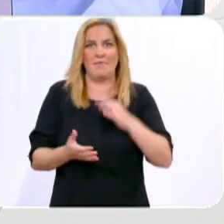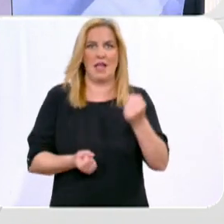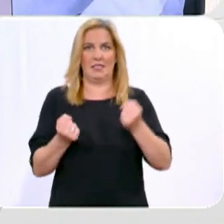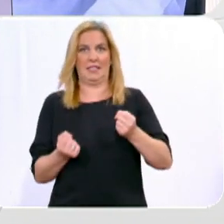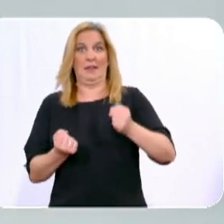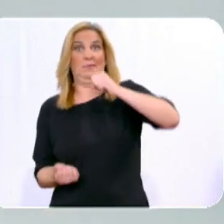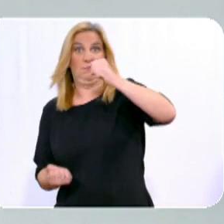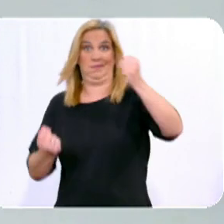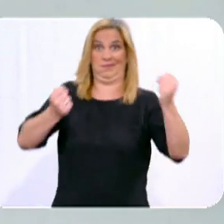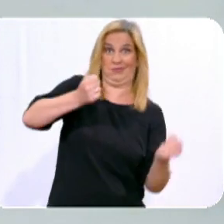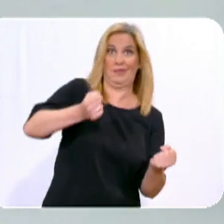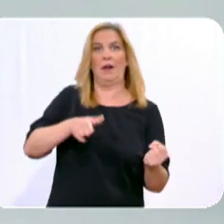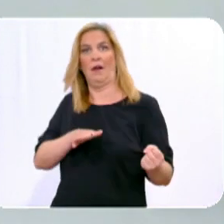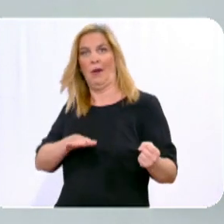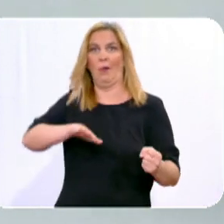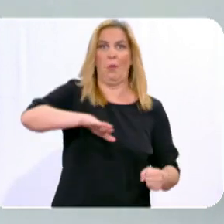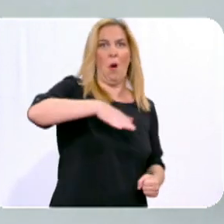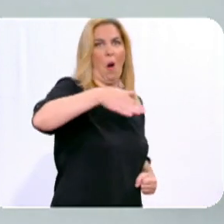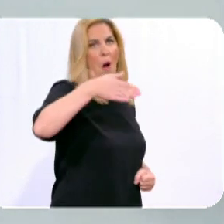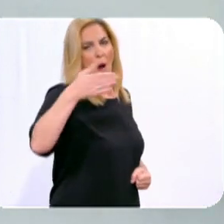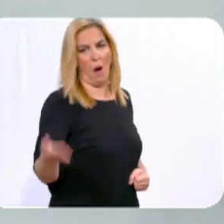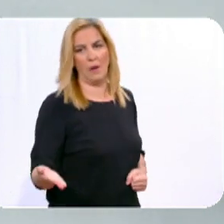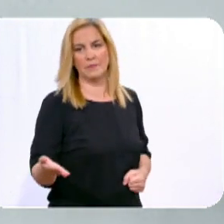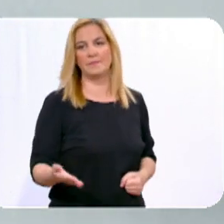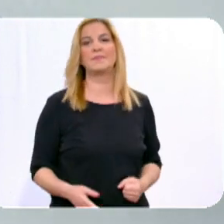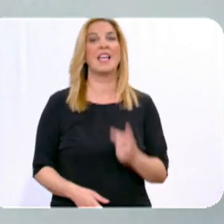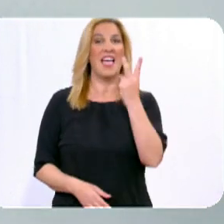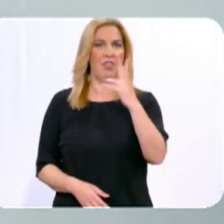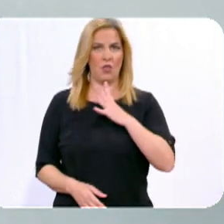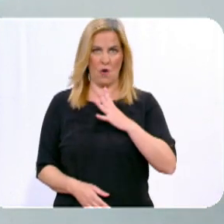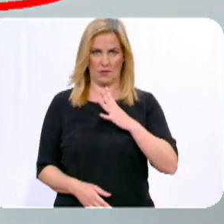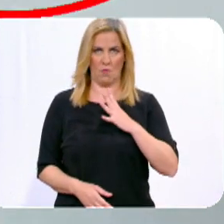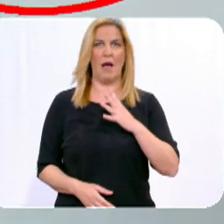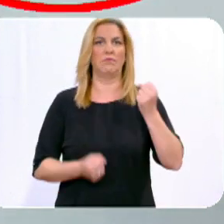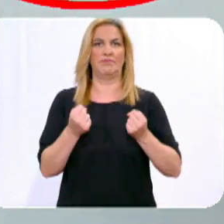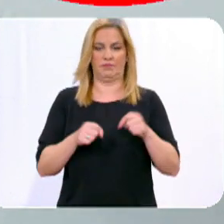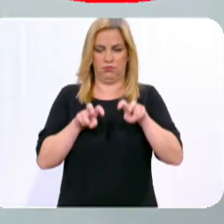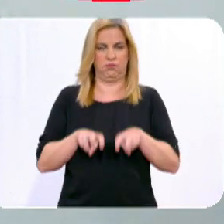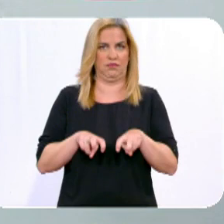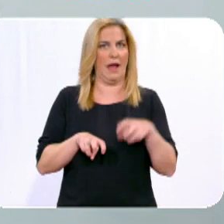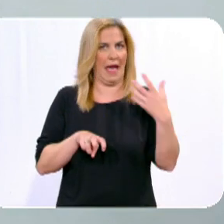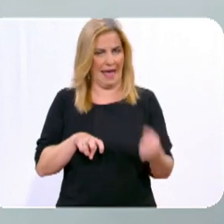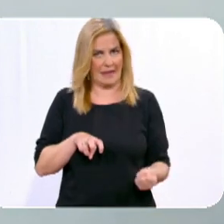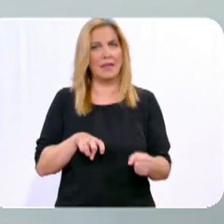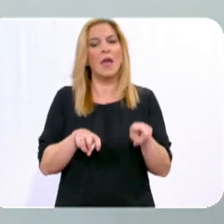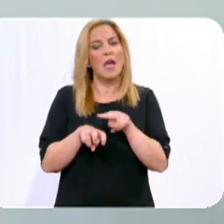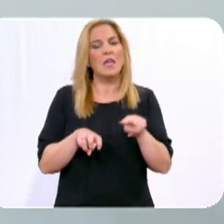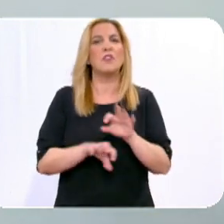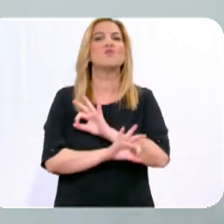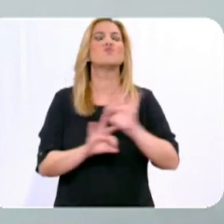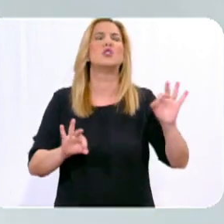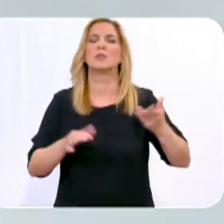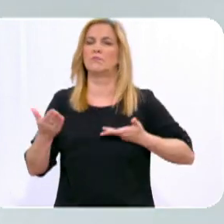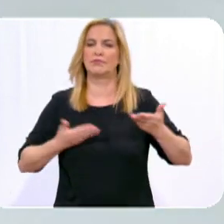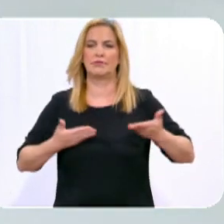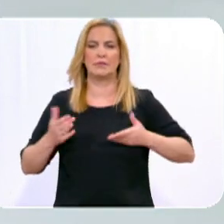ντελαπάρισμα. Mm-hmm. Ευτυχώς δεν τραυματίστηκε κανείς. Επέβαιναν δύο άτομα, όπως μας είπαν από την εταιρεία του οδηγού, μέσα στο όχημα. Για